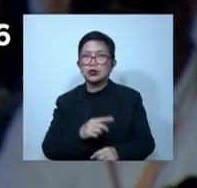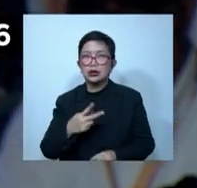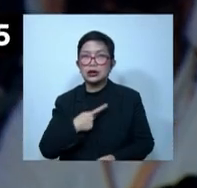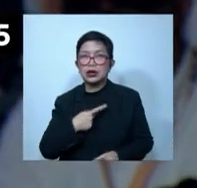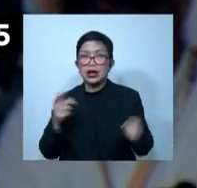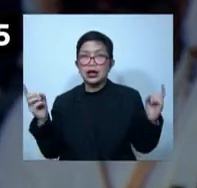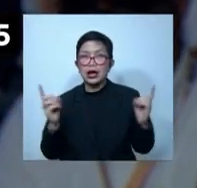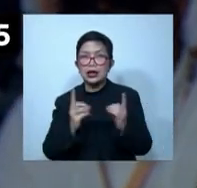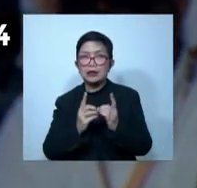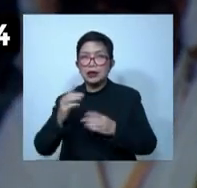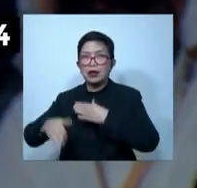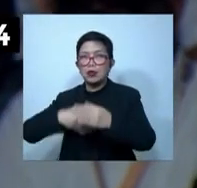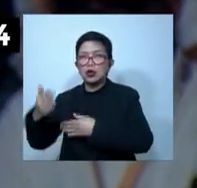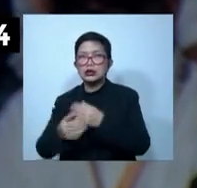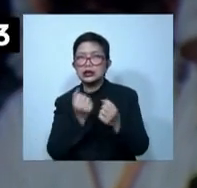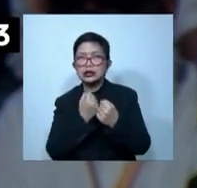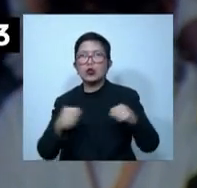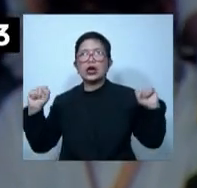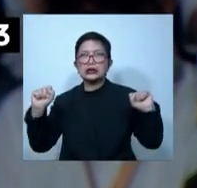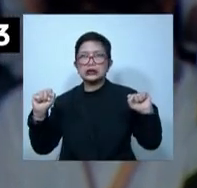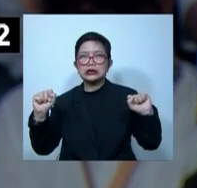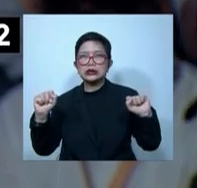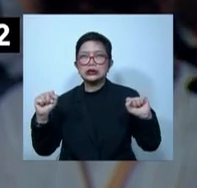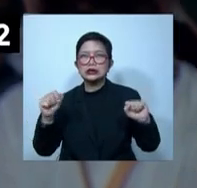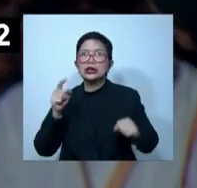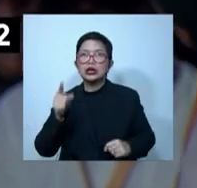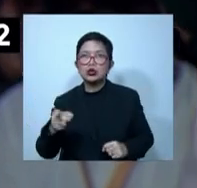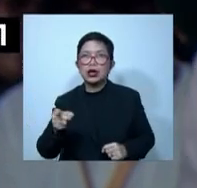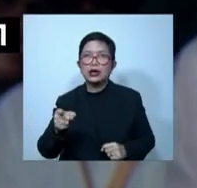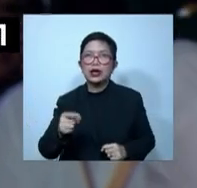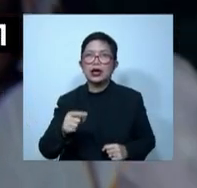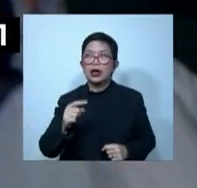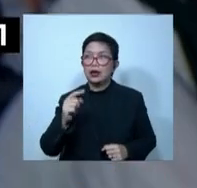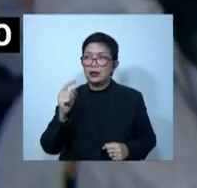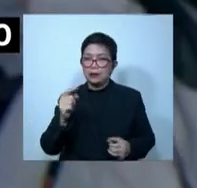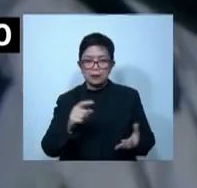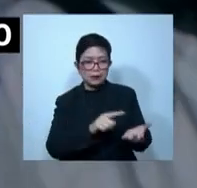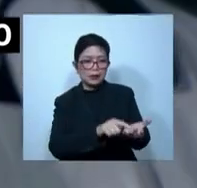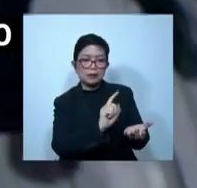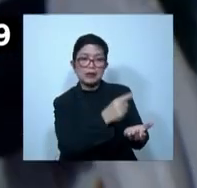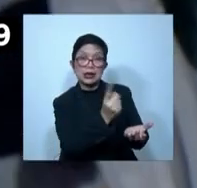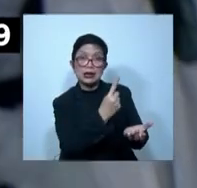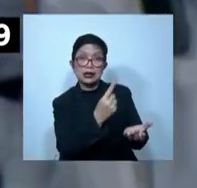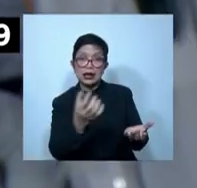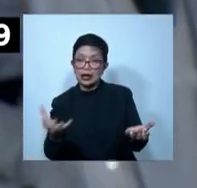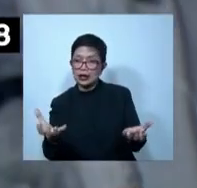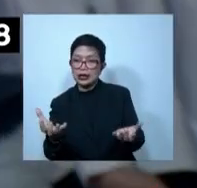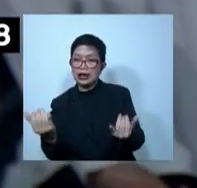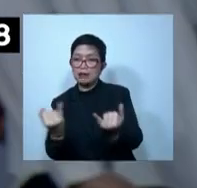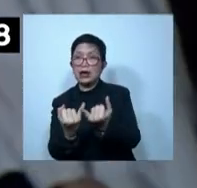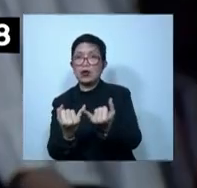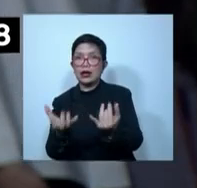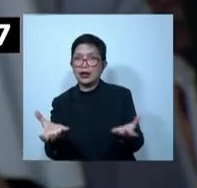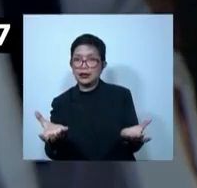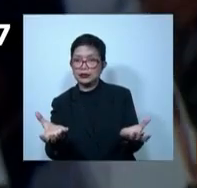itu memang menjadi pertanyaan paling mendasar sebagai pintu masuk untuk menyelesaikan persoalan-persoalan bangsa